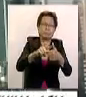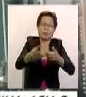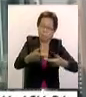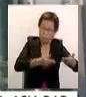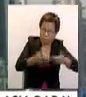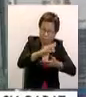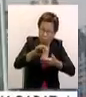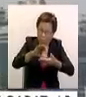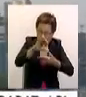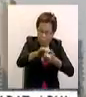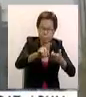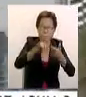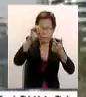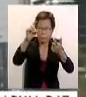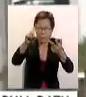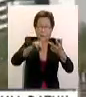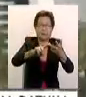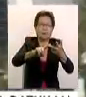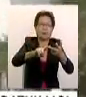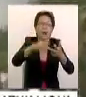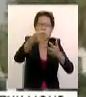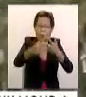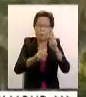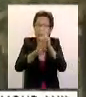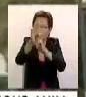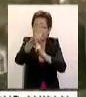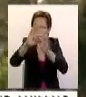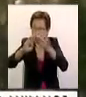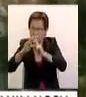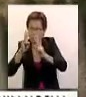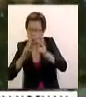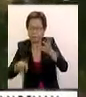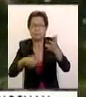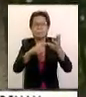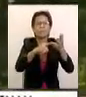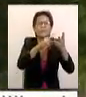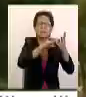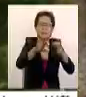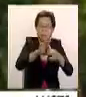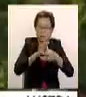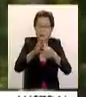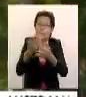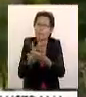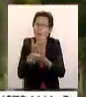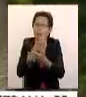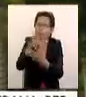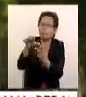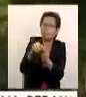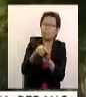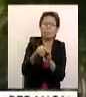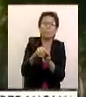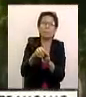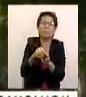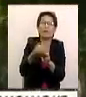perdagangan dan pelaburan, pendidikan, hal ehwal pembangunan komuniti dan wanita serta kerjasama terbaharu melibatkan